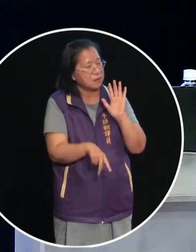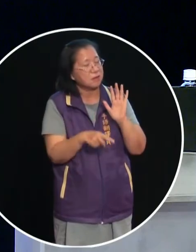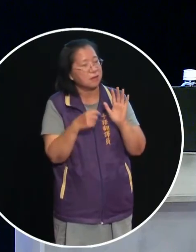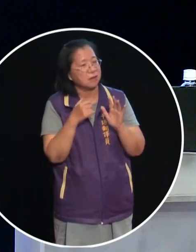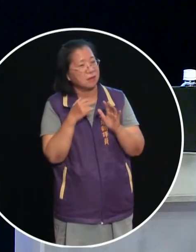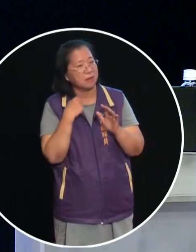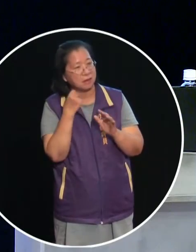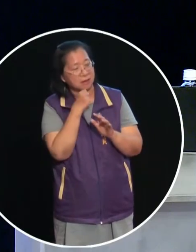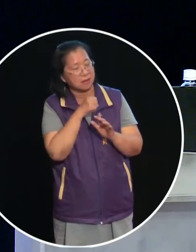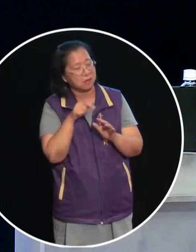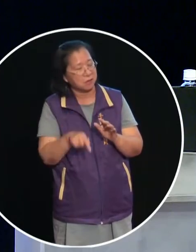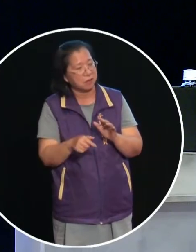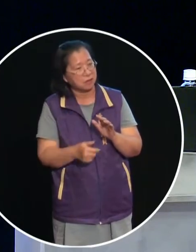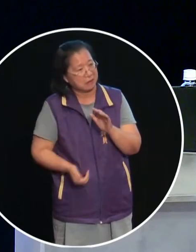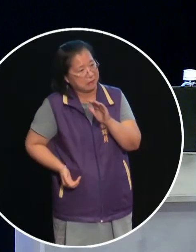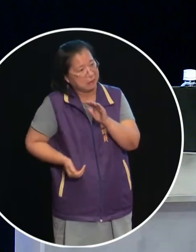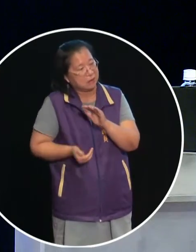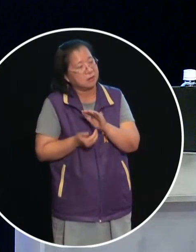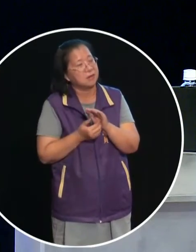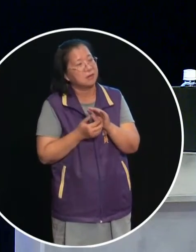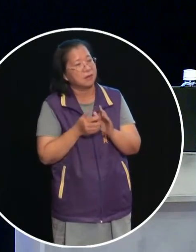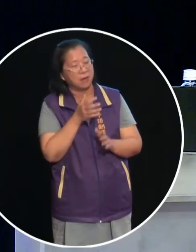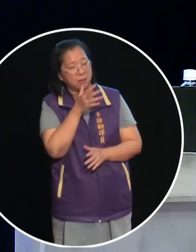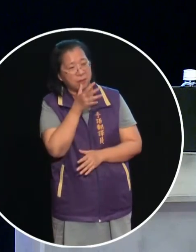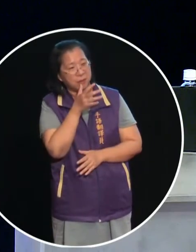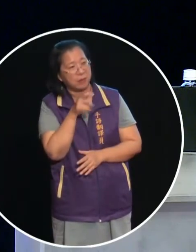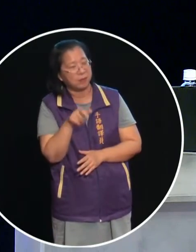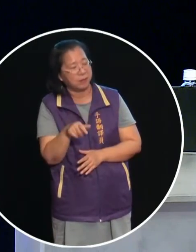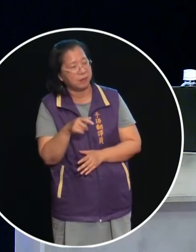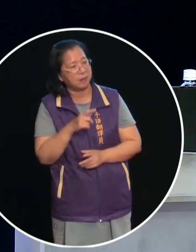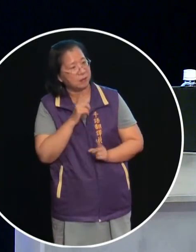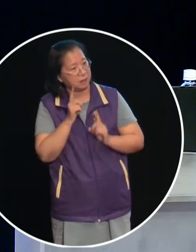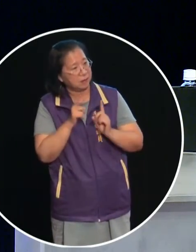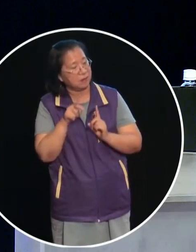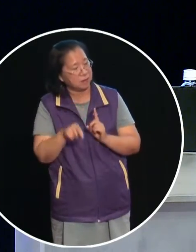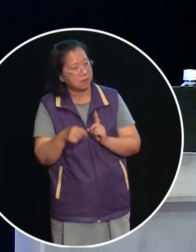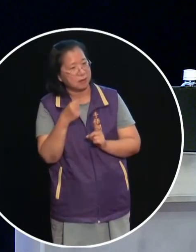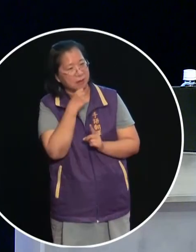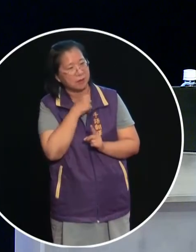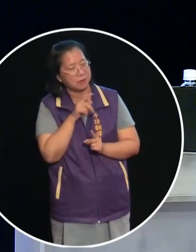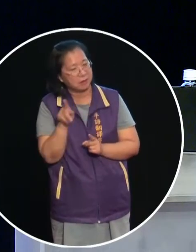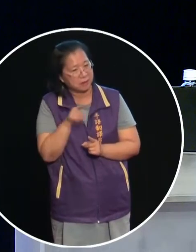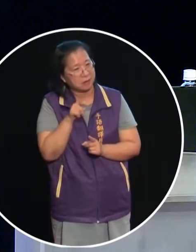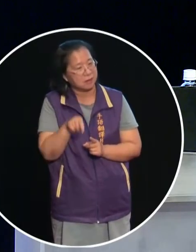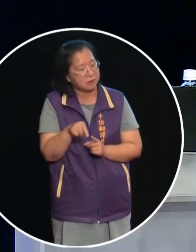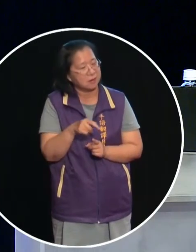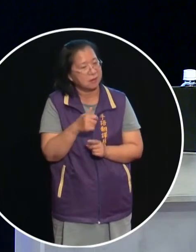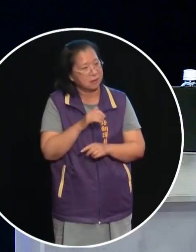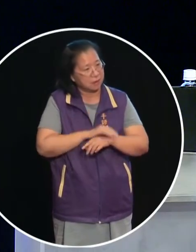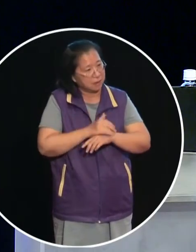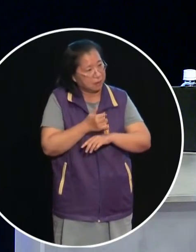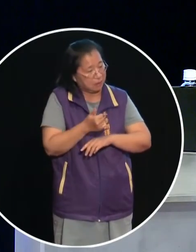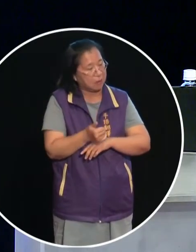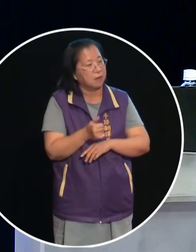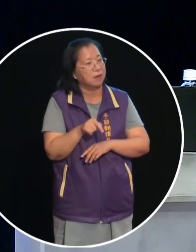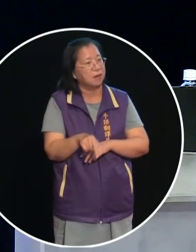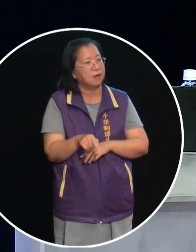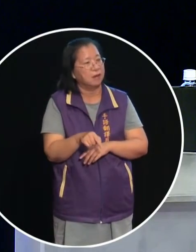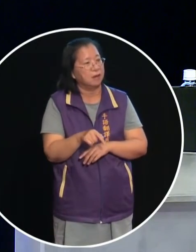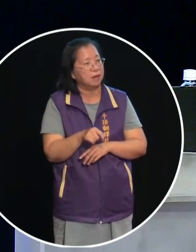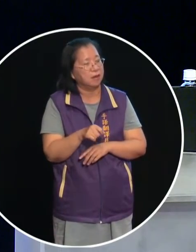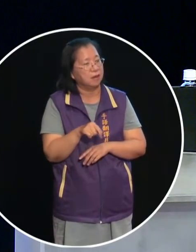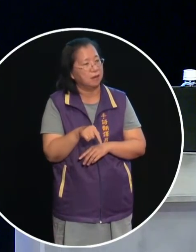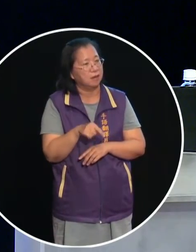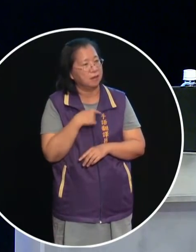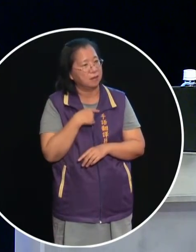制高点是在台湾，那这个言论的制高点在台湾的话，好好的利用这个优势，就多一点。